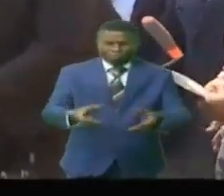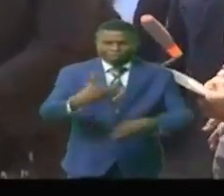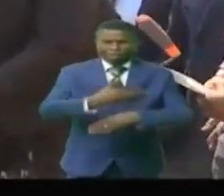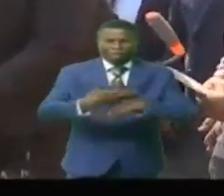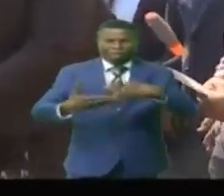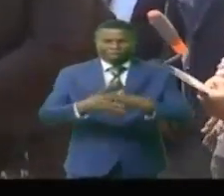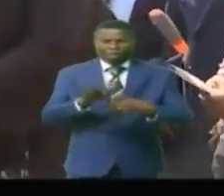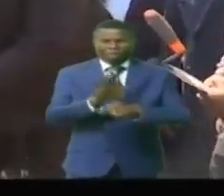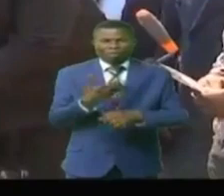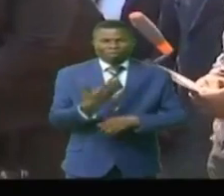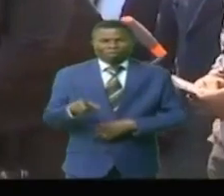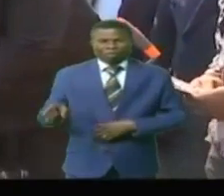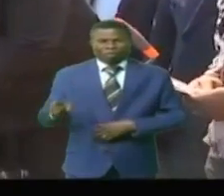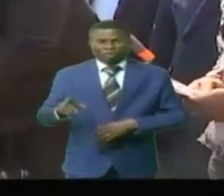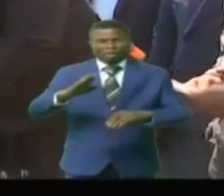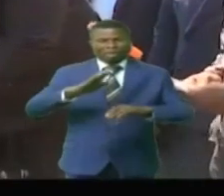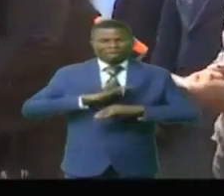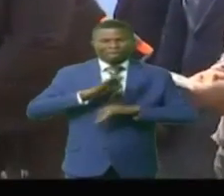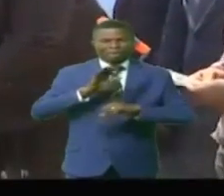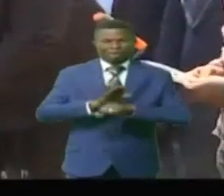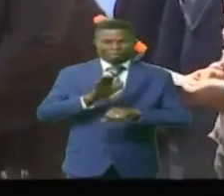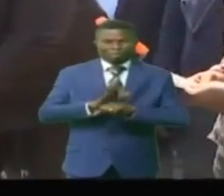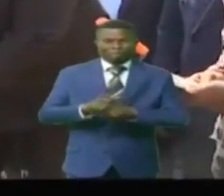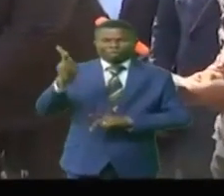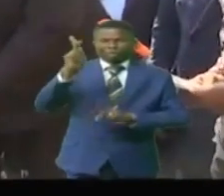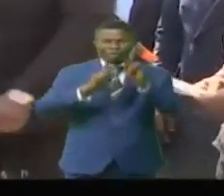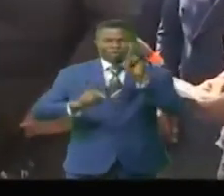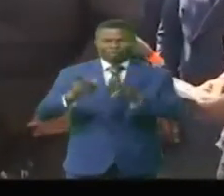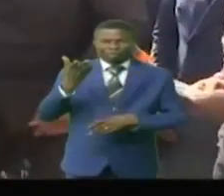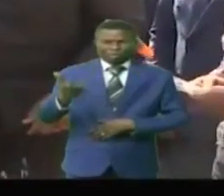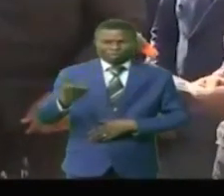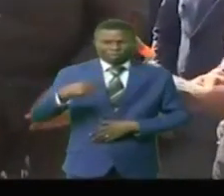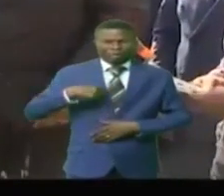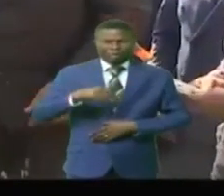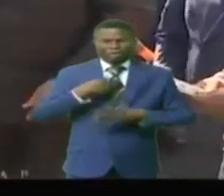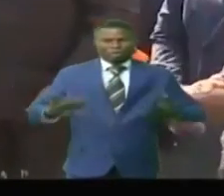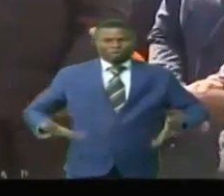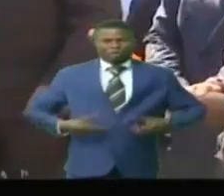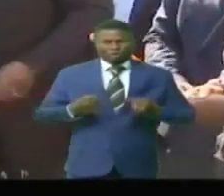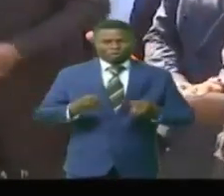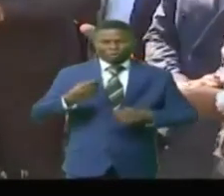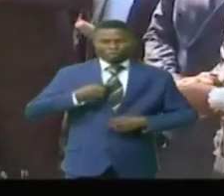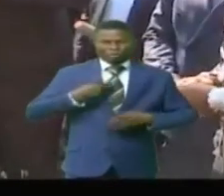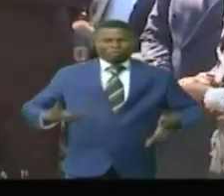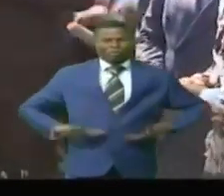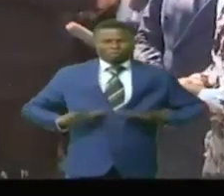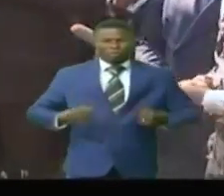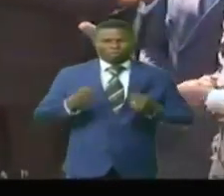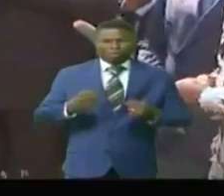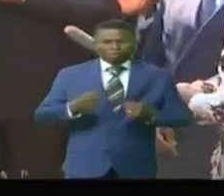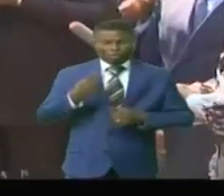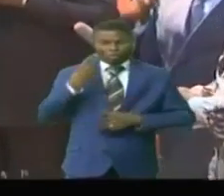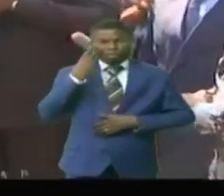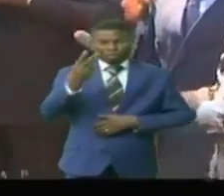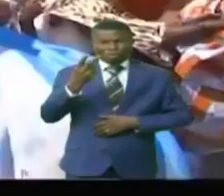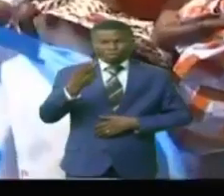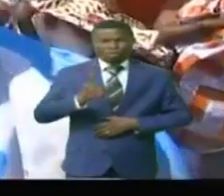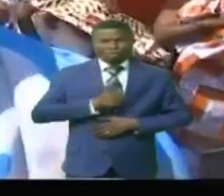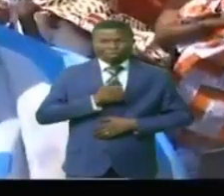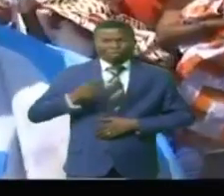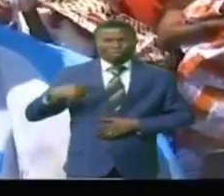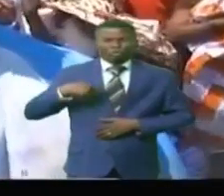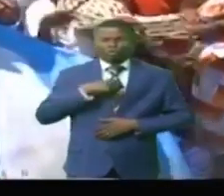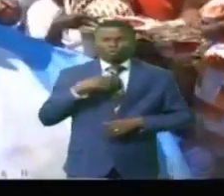différents ouvrages, à la grande satisfaction de la population. Nous sommes très heureux, je suis très heureux d'avoir personnellement et nous sommes très